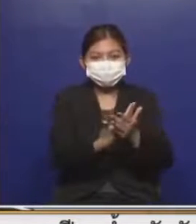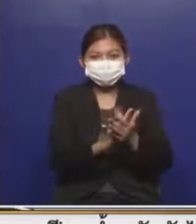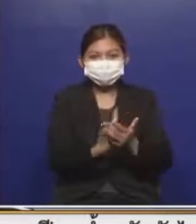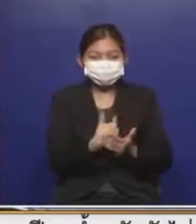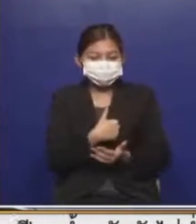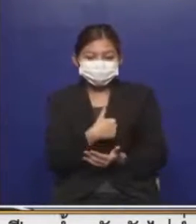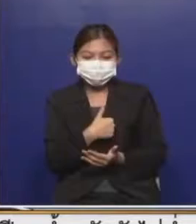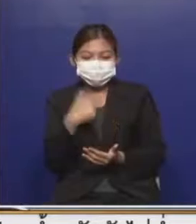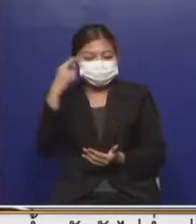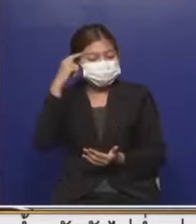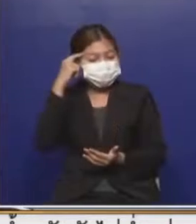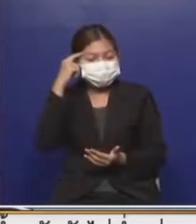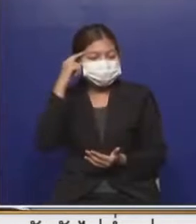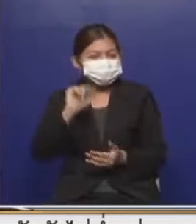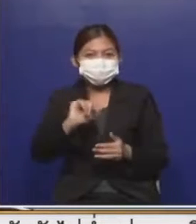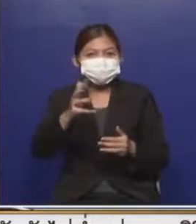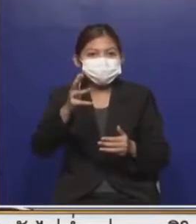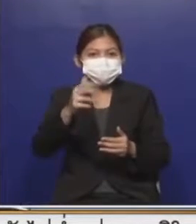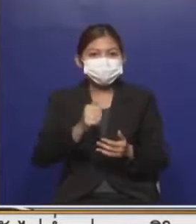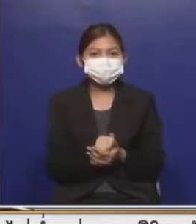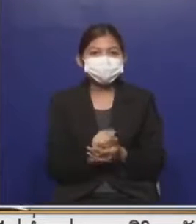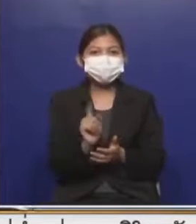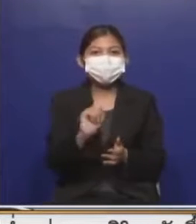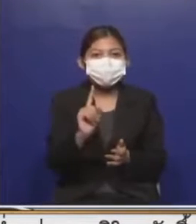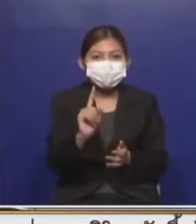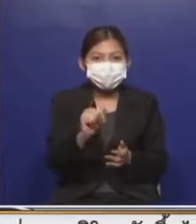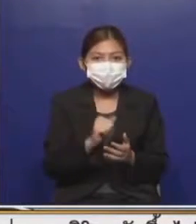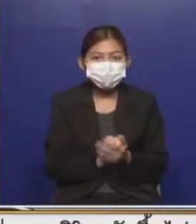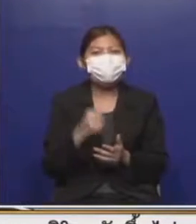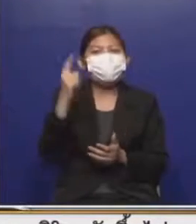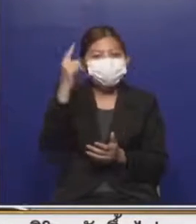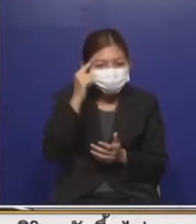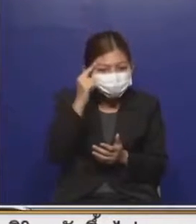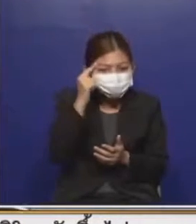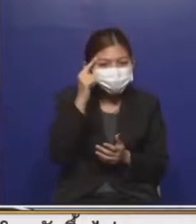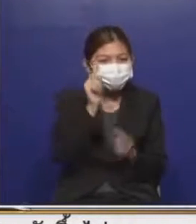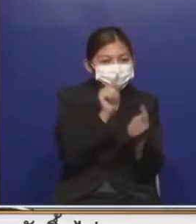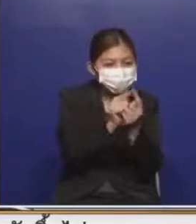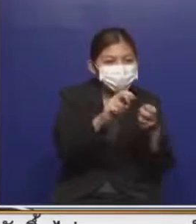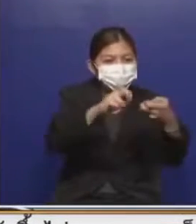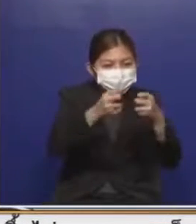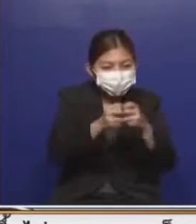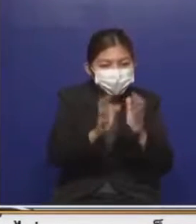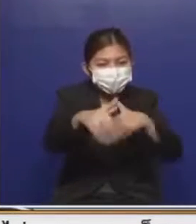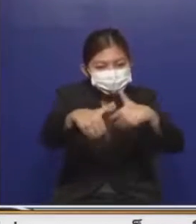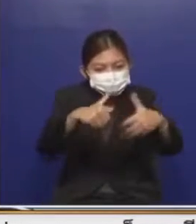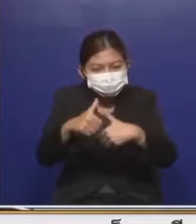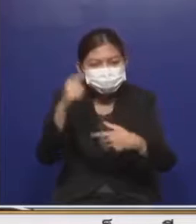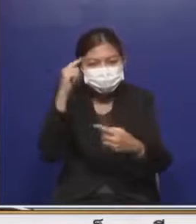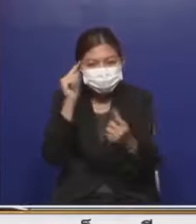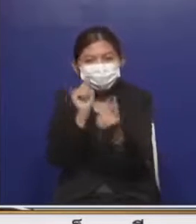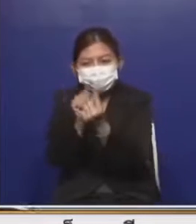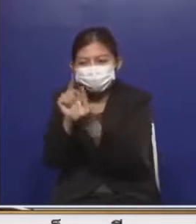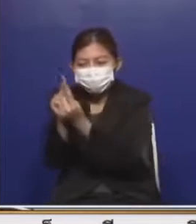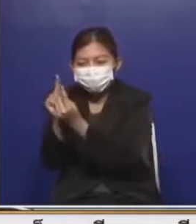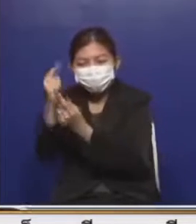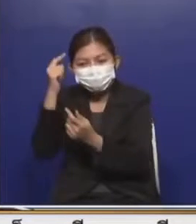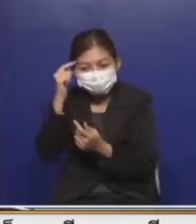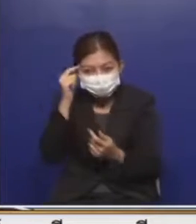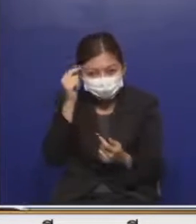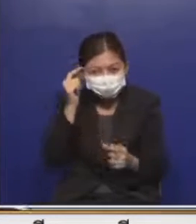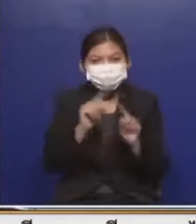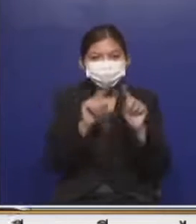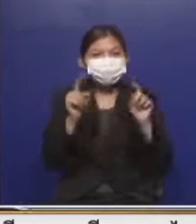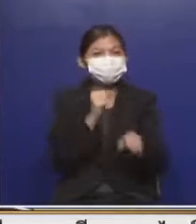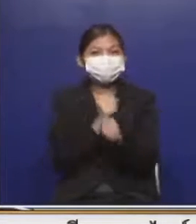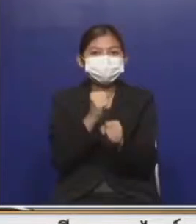เห Laurent สามาถสนึกมีแต่บู้ ทั้งรู้ก็ยงจะทํา มีแต่เสียน้อย เสยยาก เสียมาก เสียง่จนท